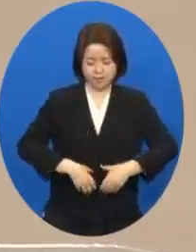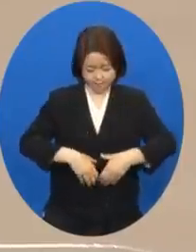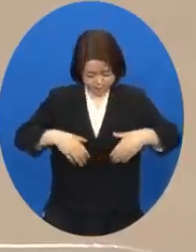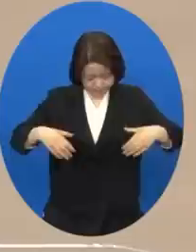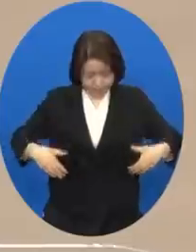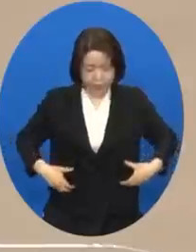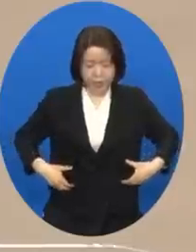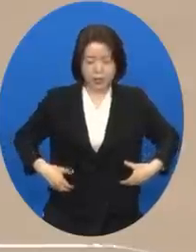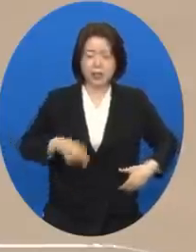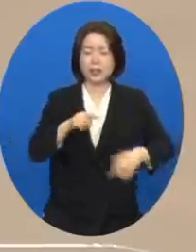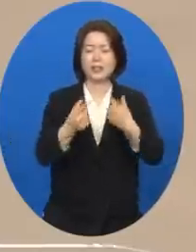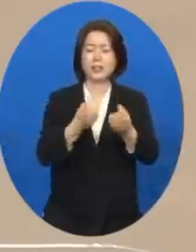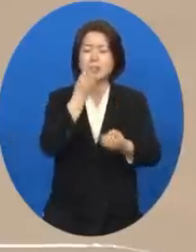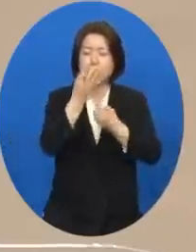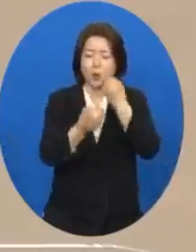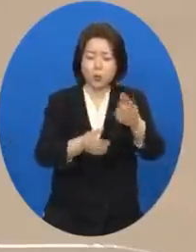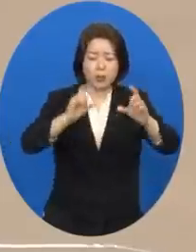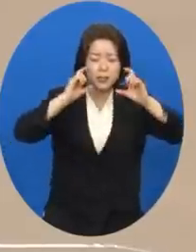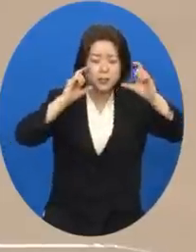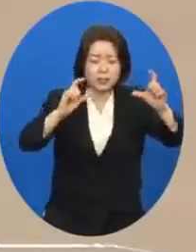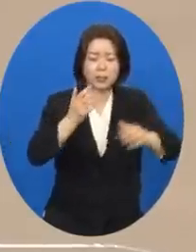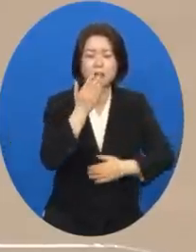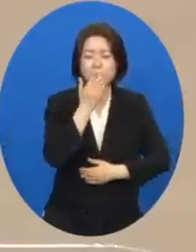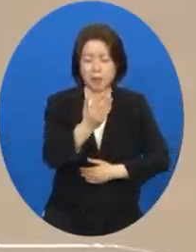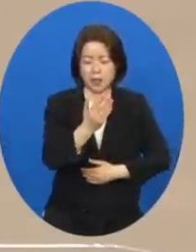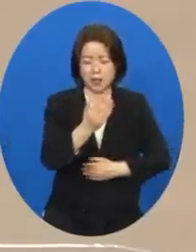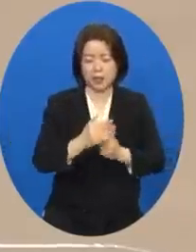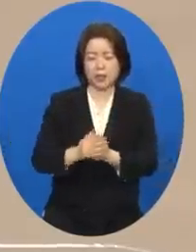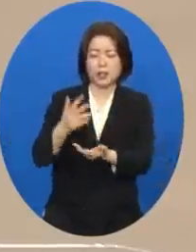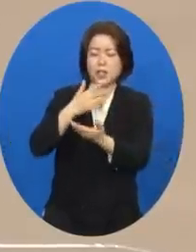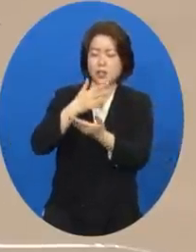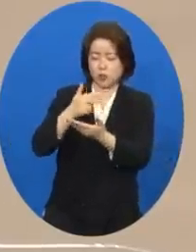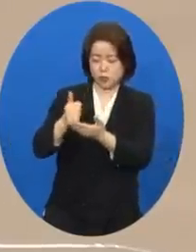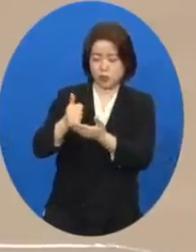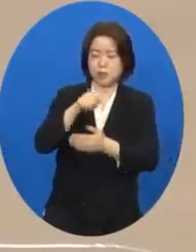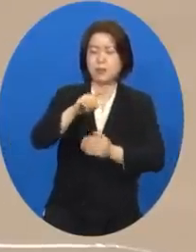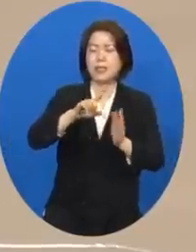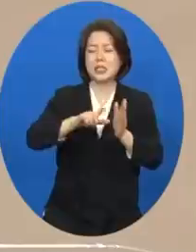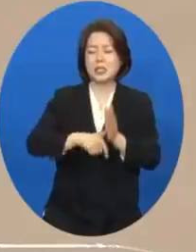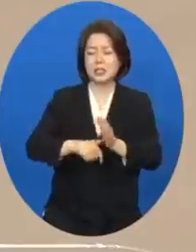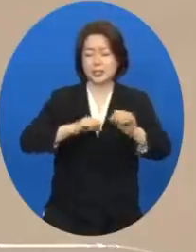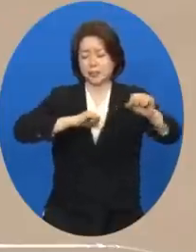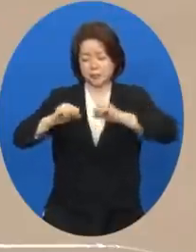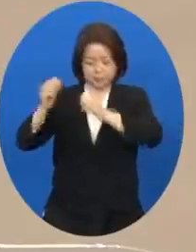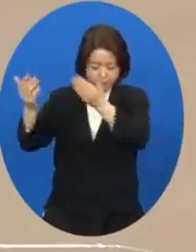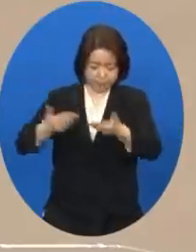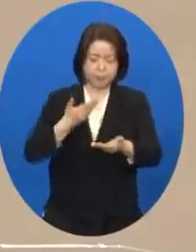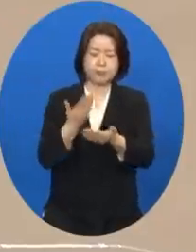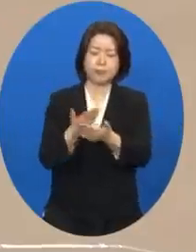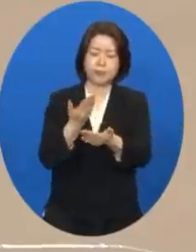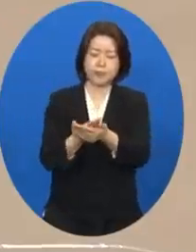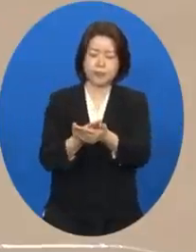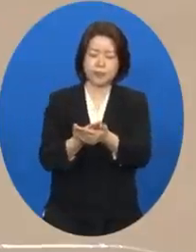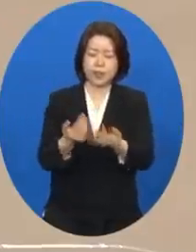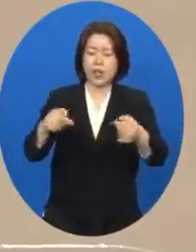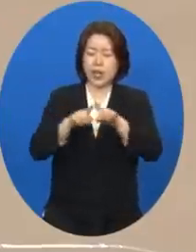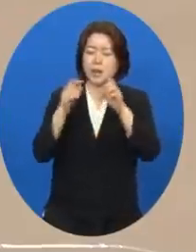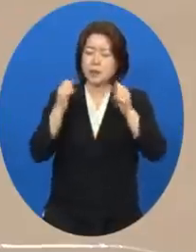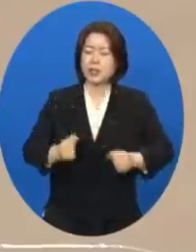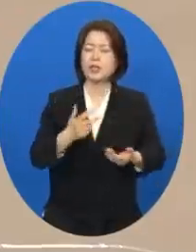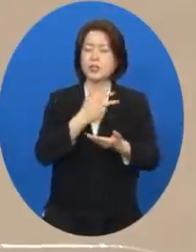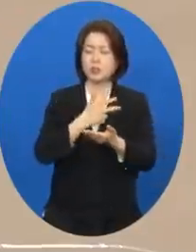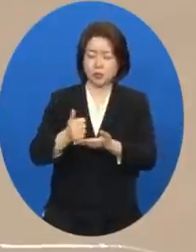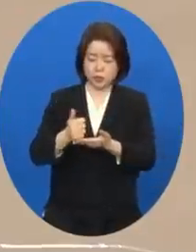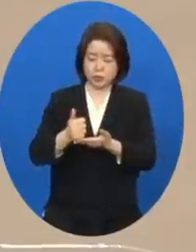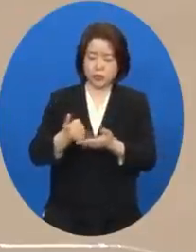그렇게 고백하고 선언할 수 있게 주요 이 시간에 역사해 주소서 함께 계시는 주님을